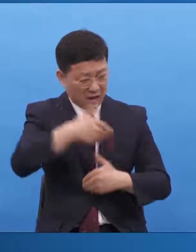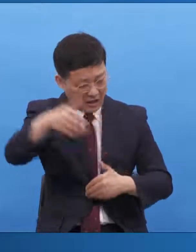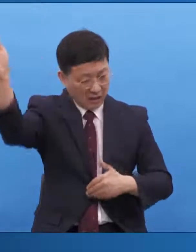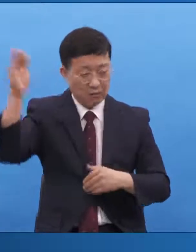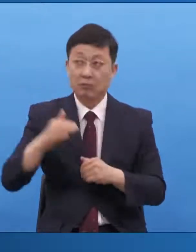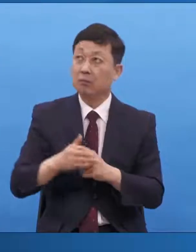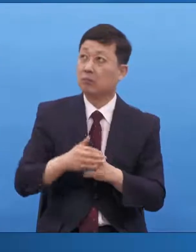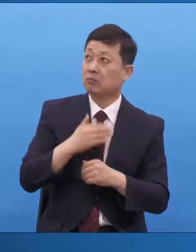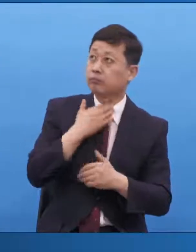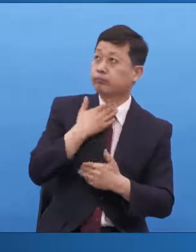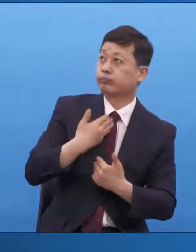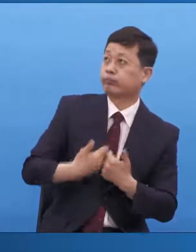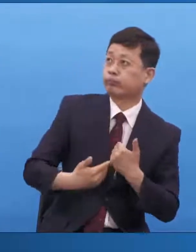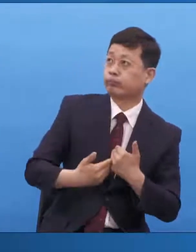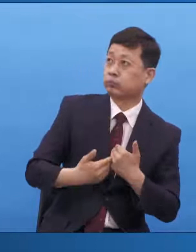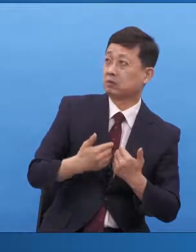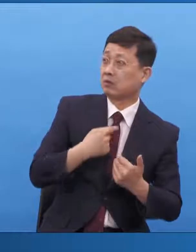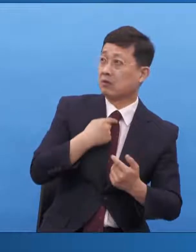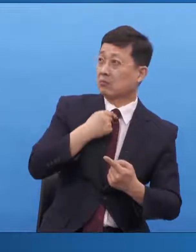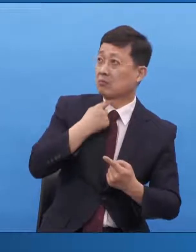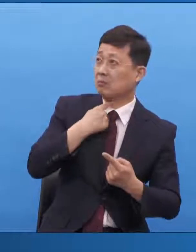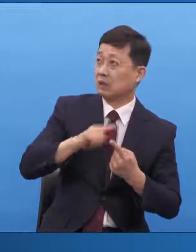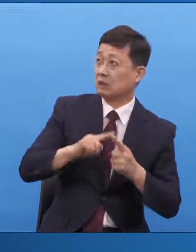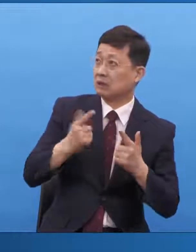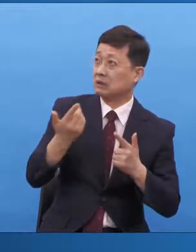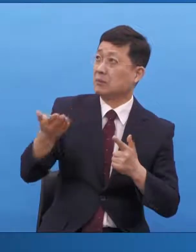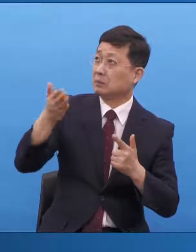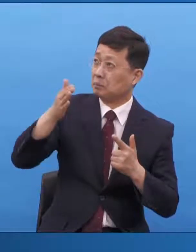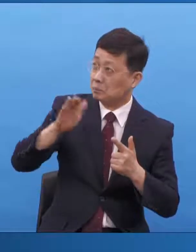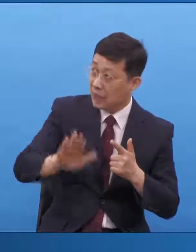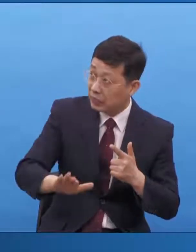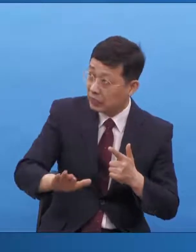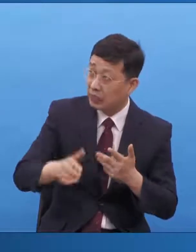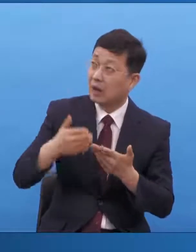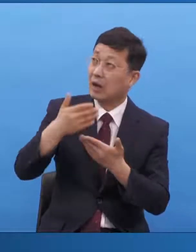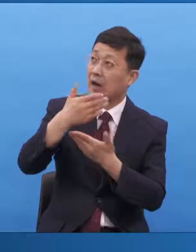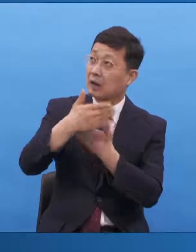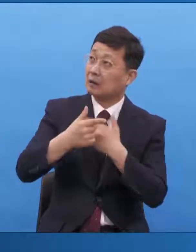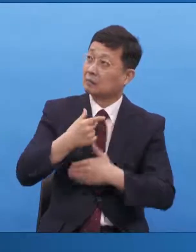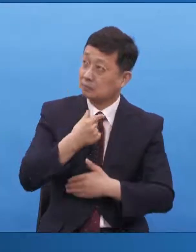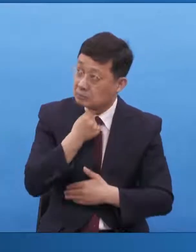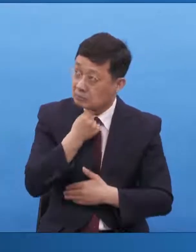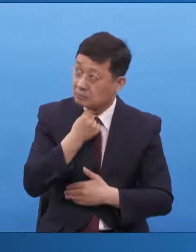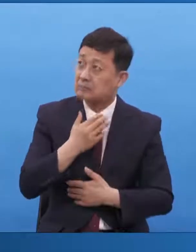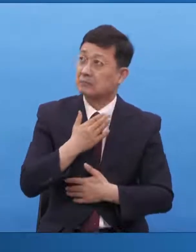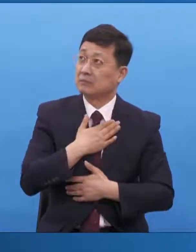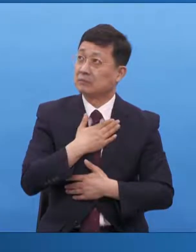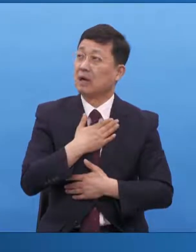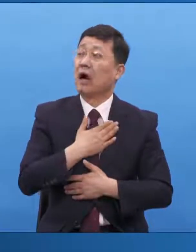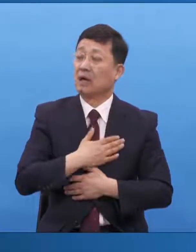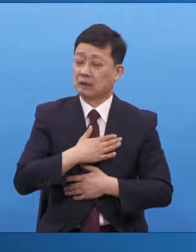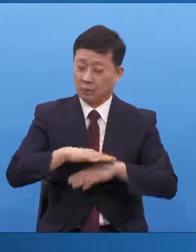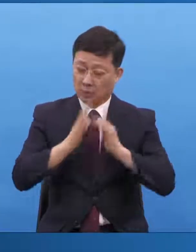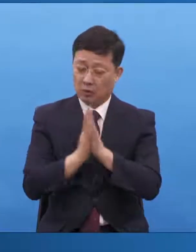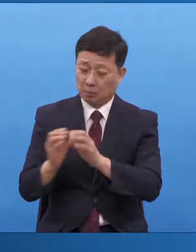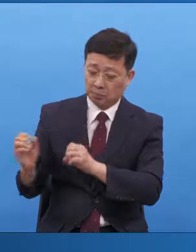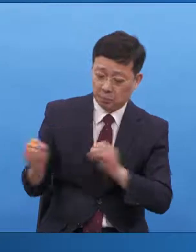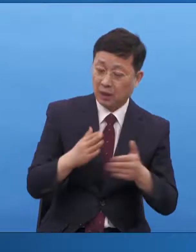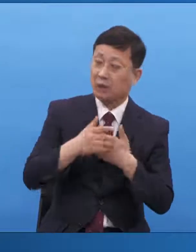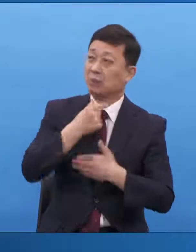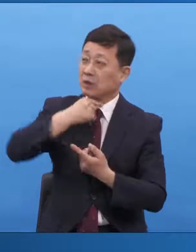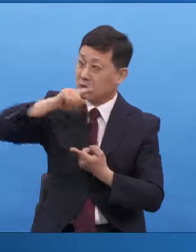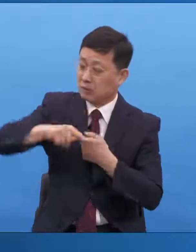that. How does that match with you? 하나님의 뜻이에요. 거기 사는 길이라. That was the way to live. 그렇죠. Isn't that